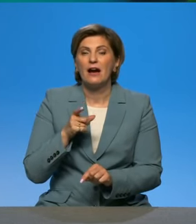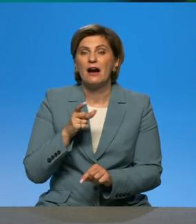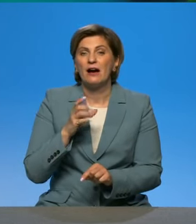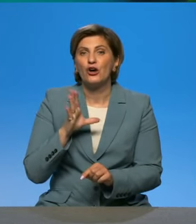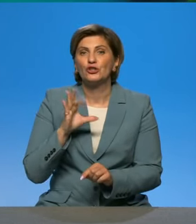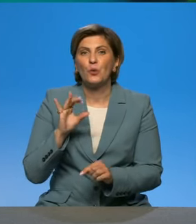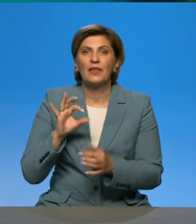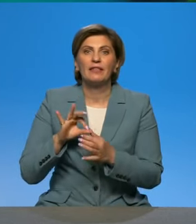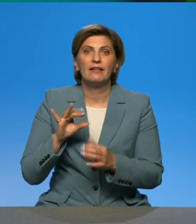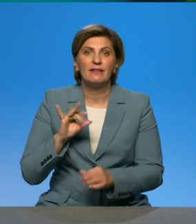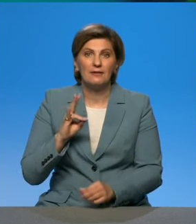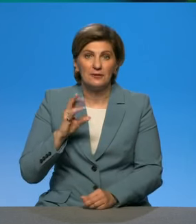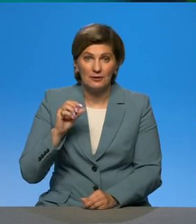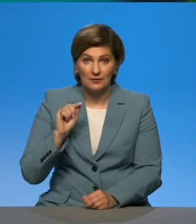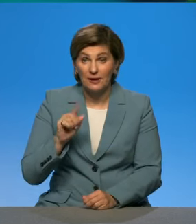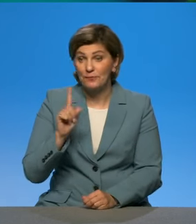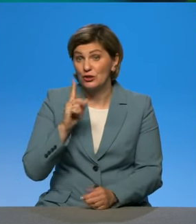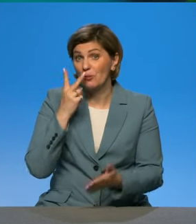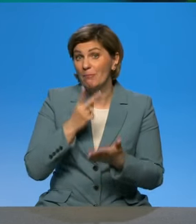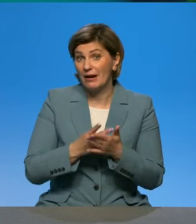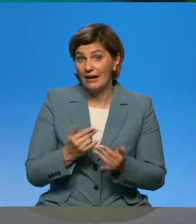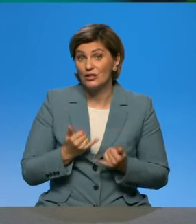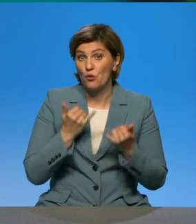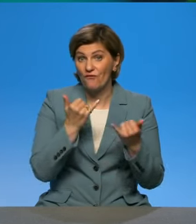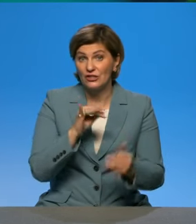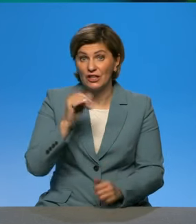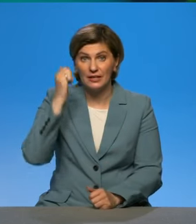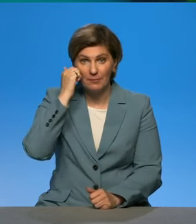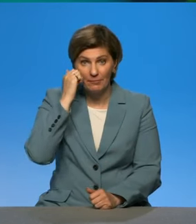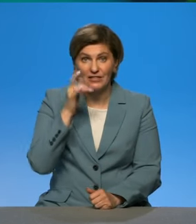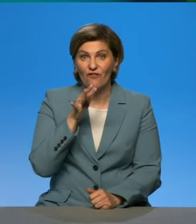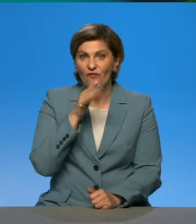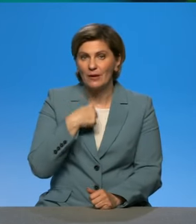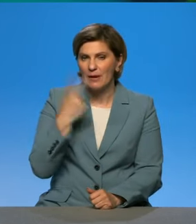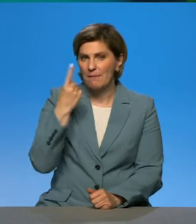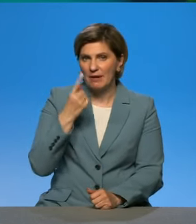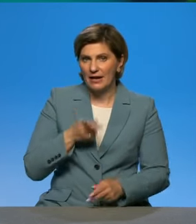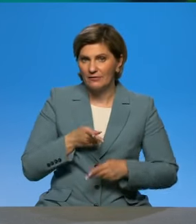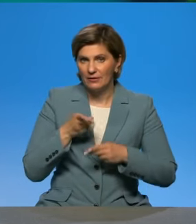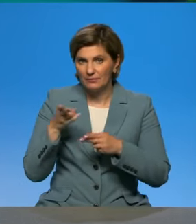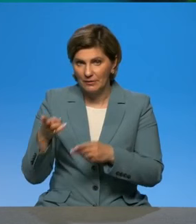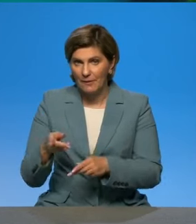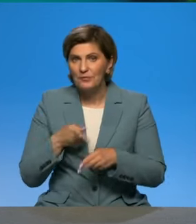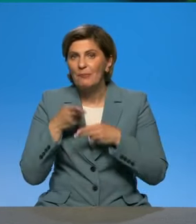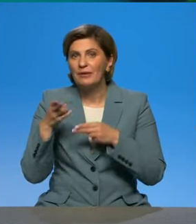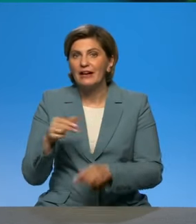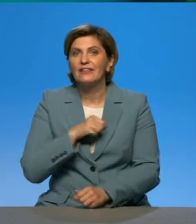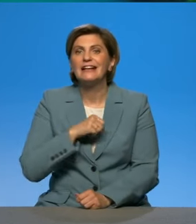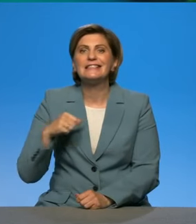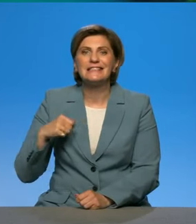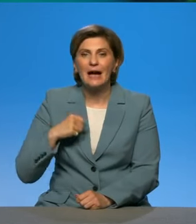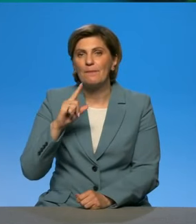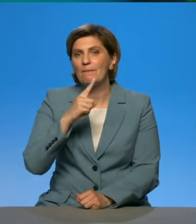Вы не поверите, с целью того, чтобы показать уважение и память, во время моей первой экспедиции туда прибыл сам Майкл Самара, основатель